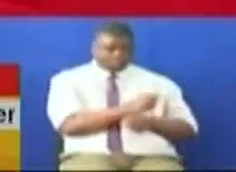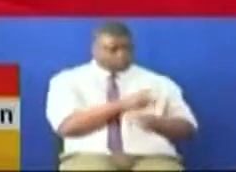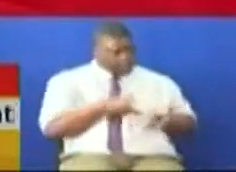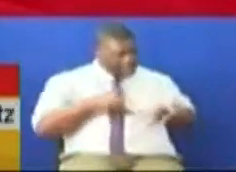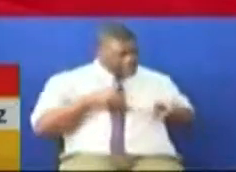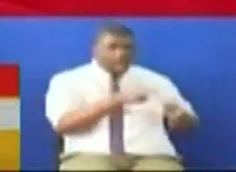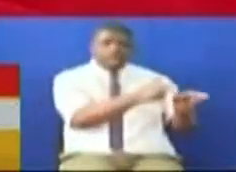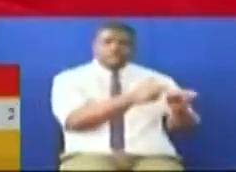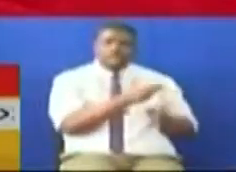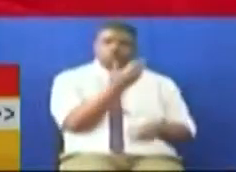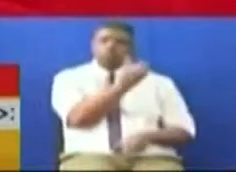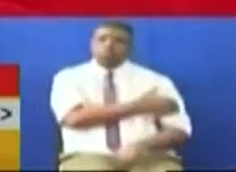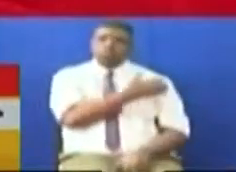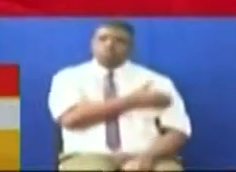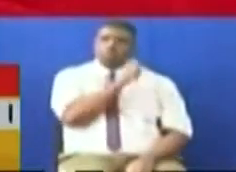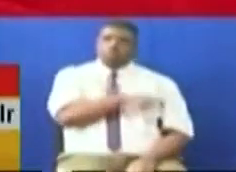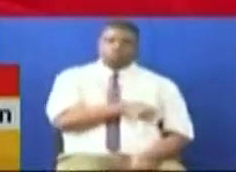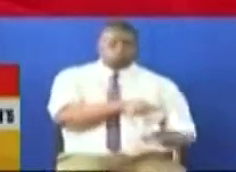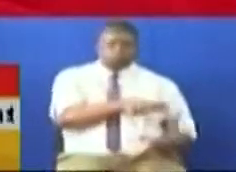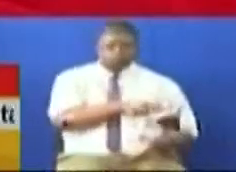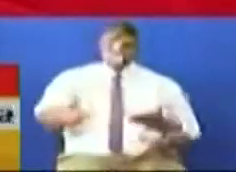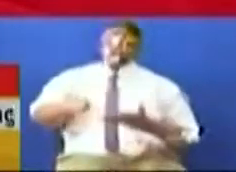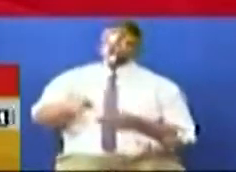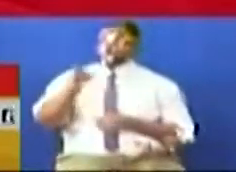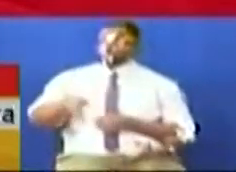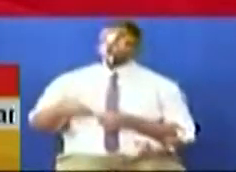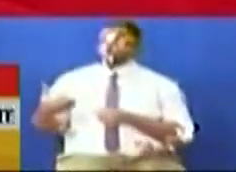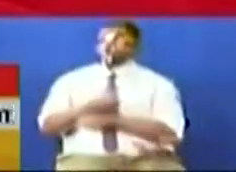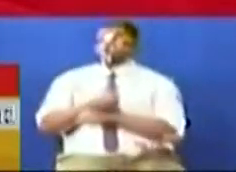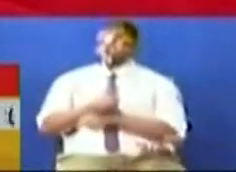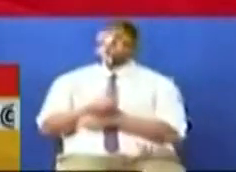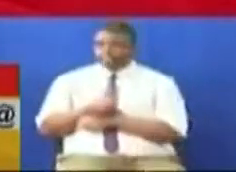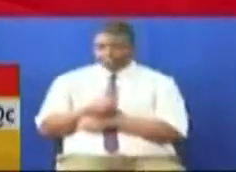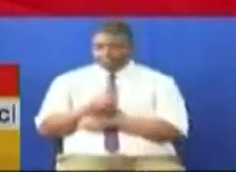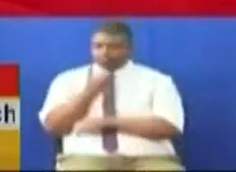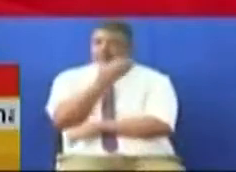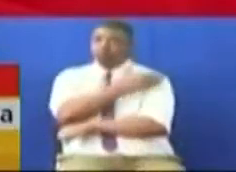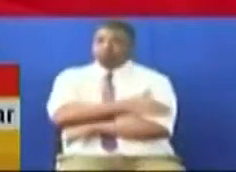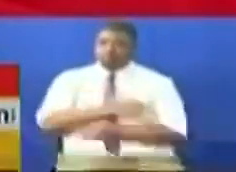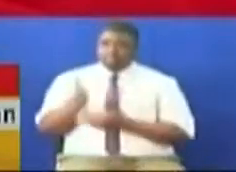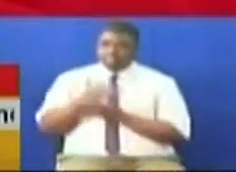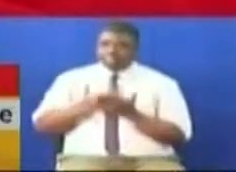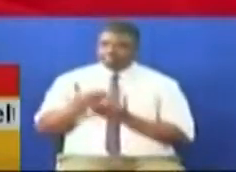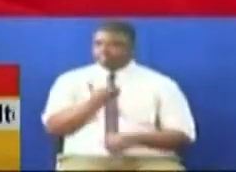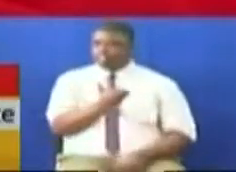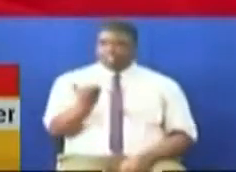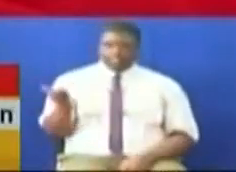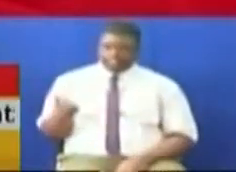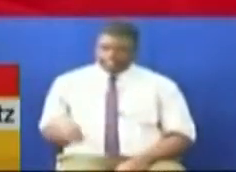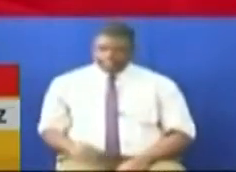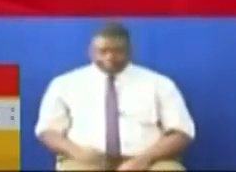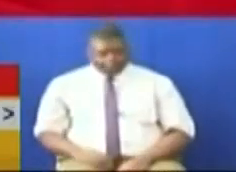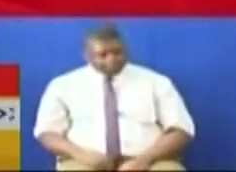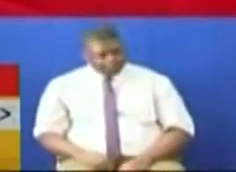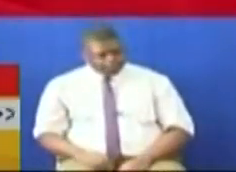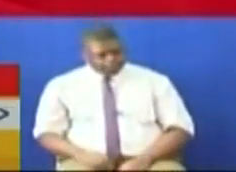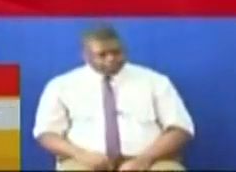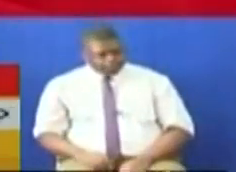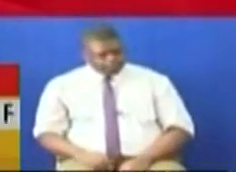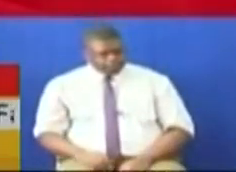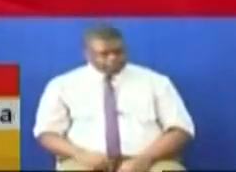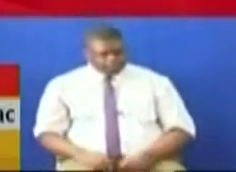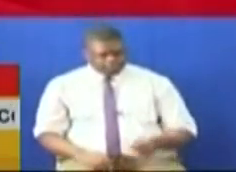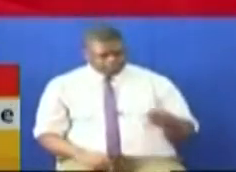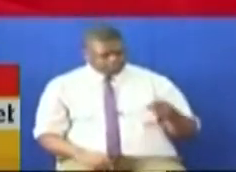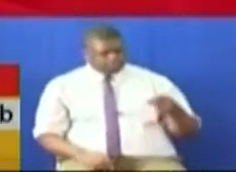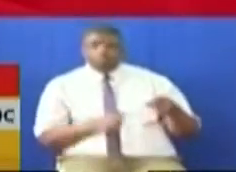ili wale ambao wanadaiwa walipe ile deni na wananchi wetu waweze kupata huduma katika maeneo husika. Mheshimiwa Spika, strategy ya pili ambayo